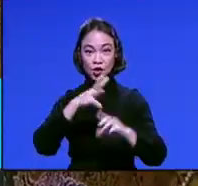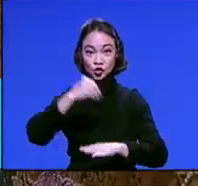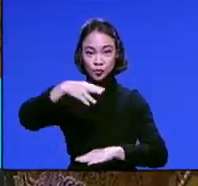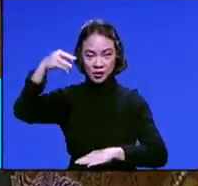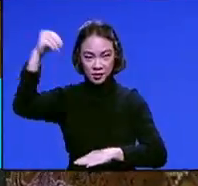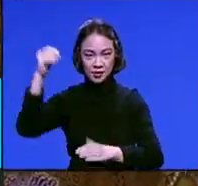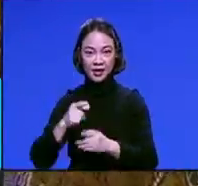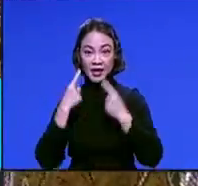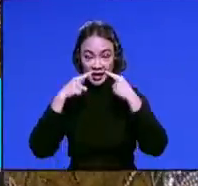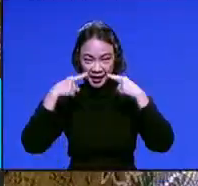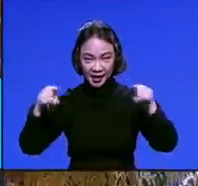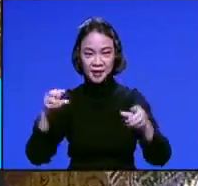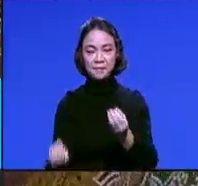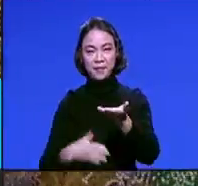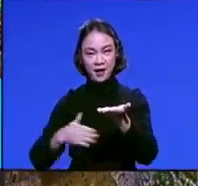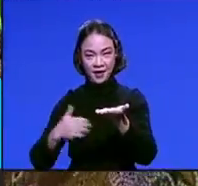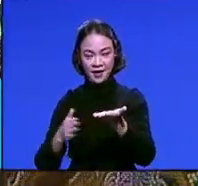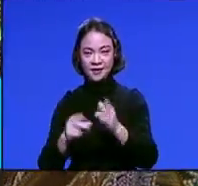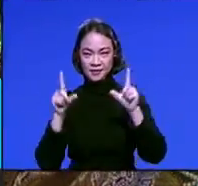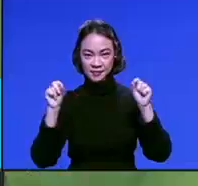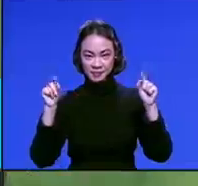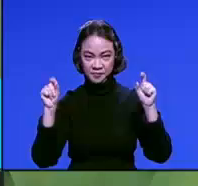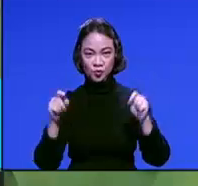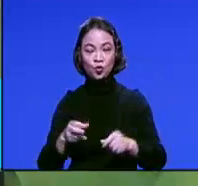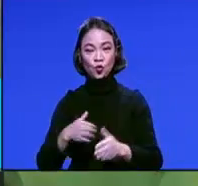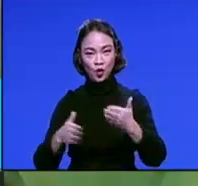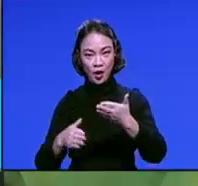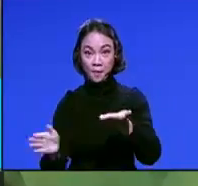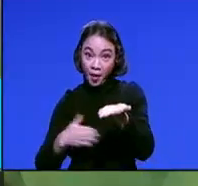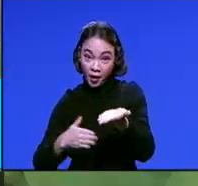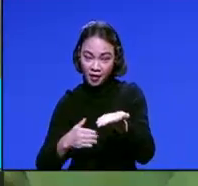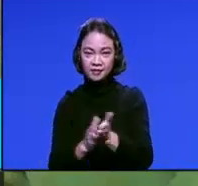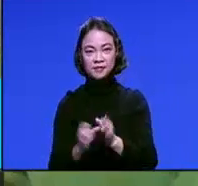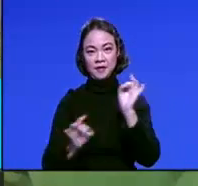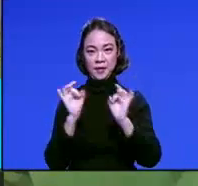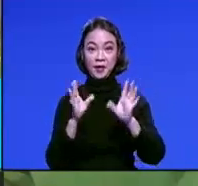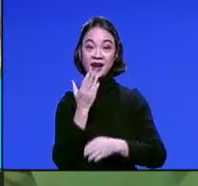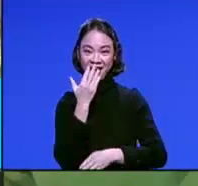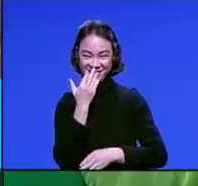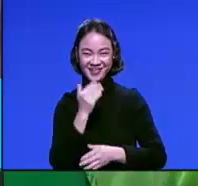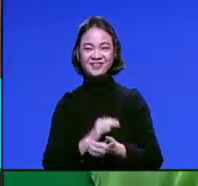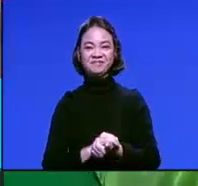lele bakar, ikan laut asap, ayam bakar, udang bakar, serta aneka nasi.